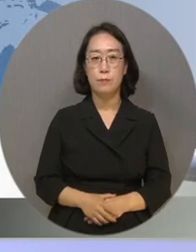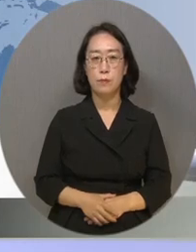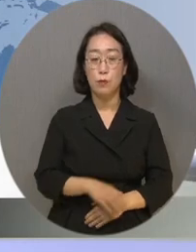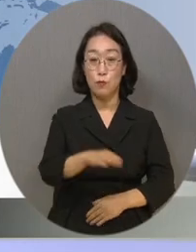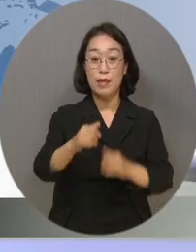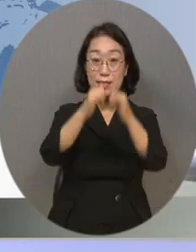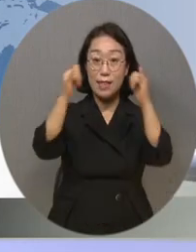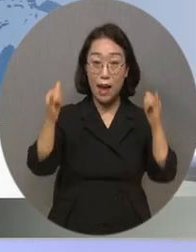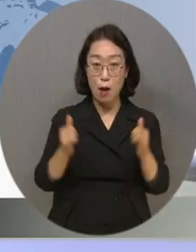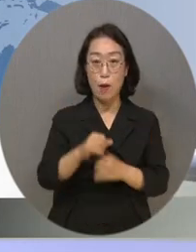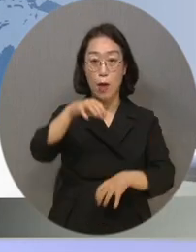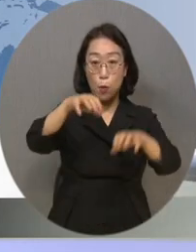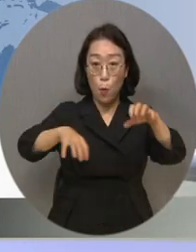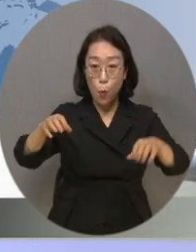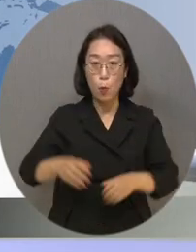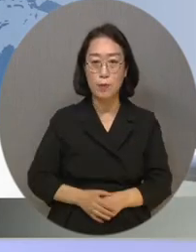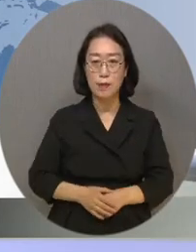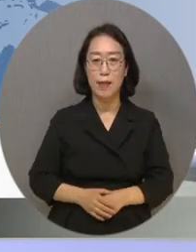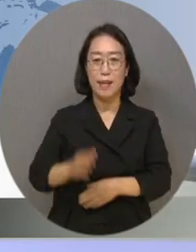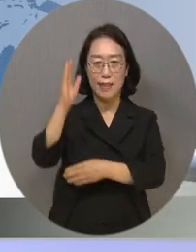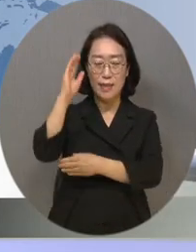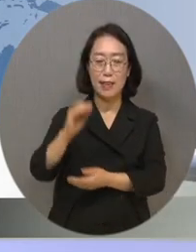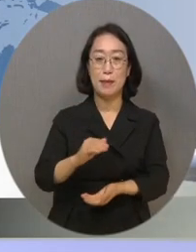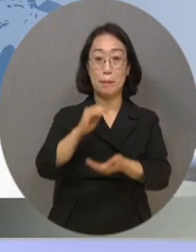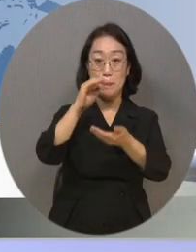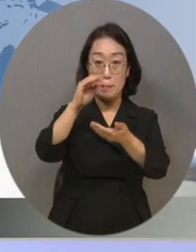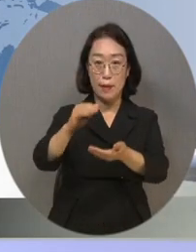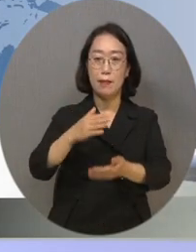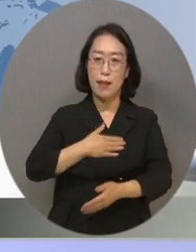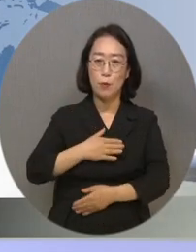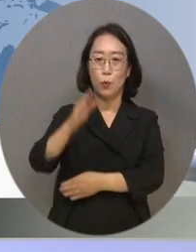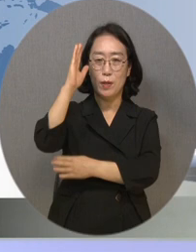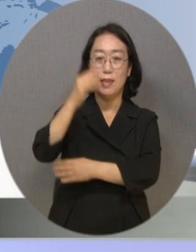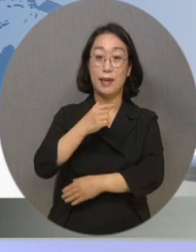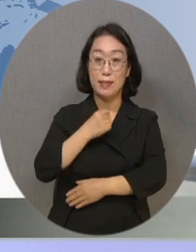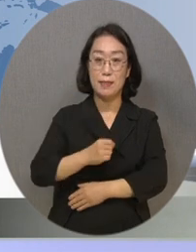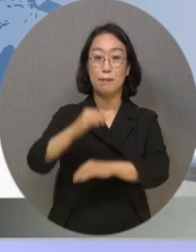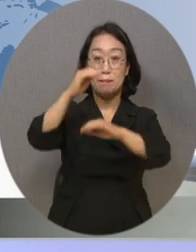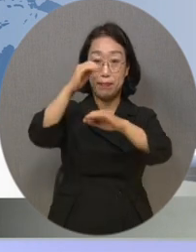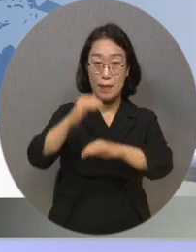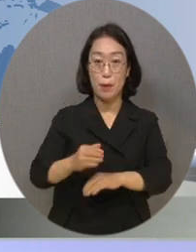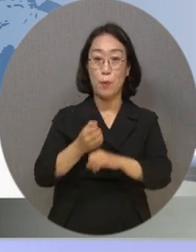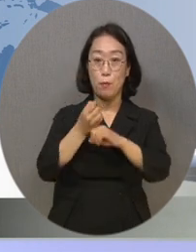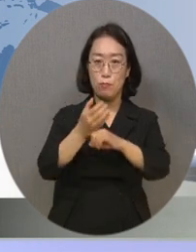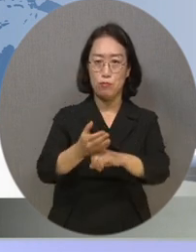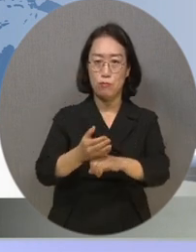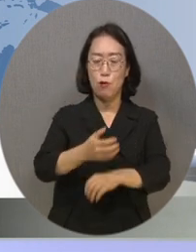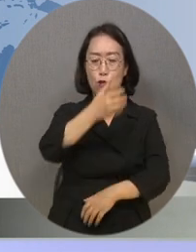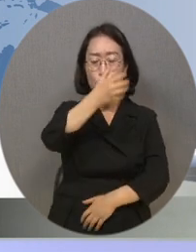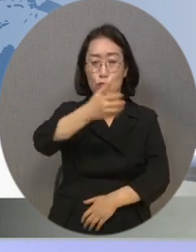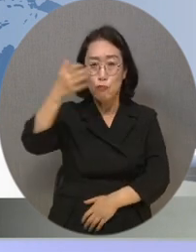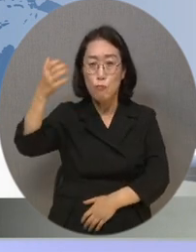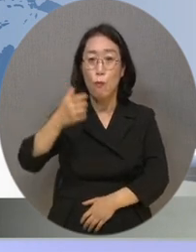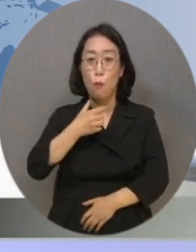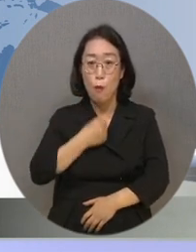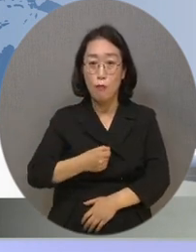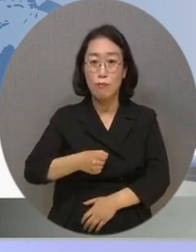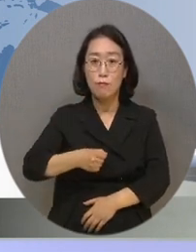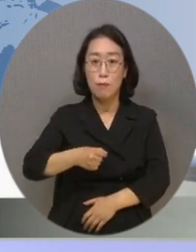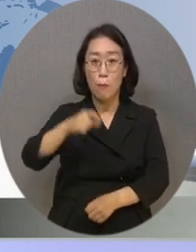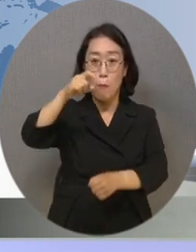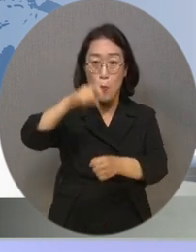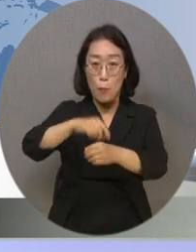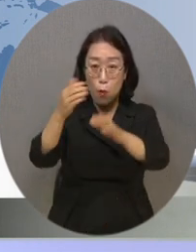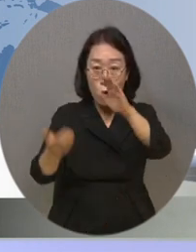우리 사회 곳곳의 이야기를 사연과 제보로 직접 만나보는 나도 말 좀 합시다입니다. 꿈을 이루기 위한 첫발, 우리는